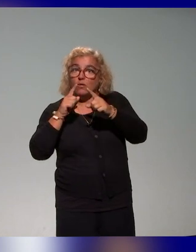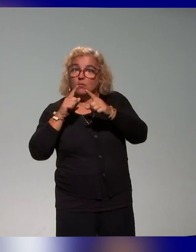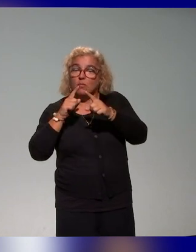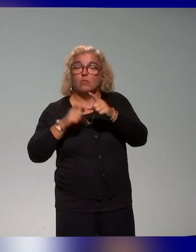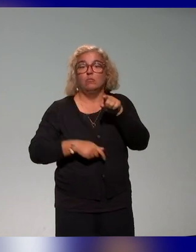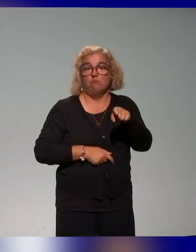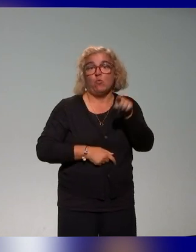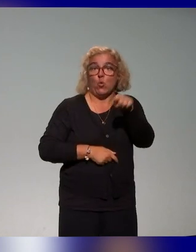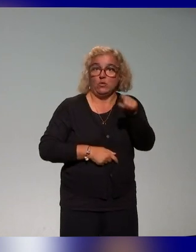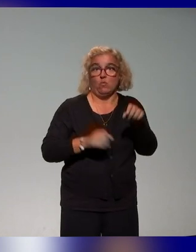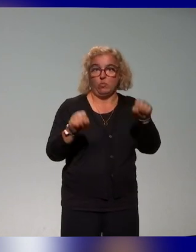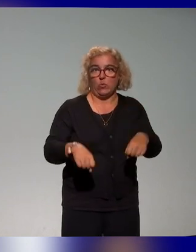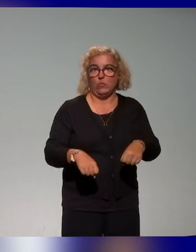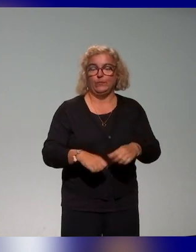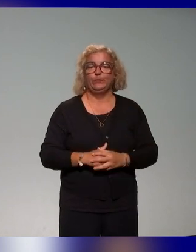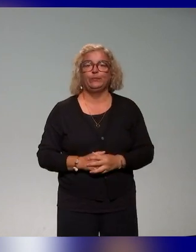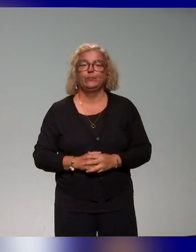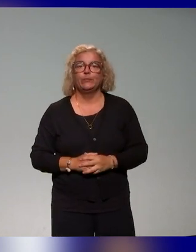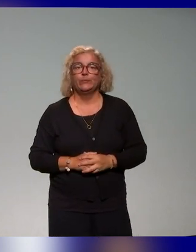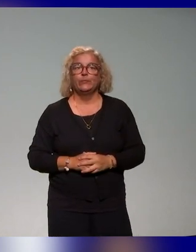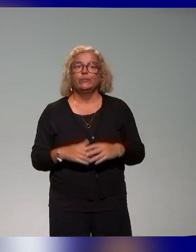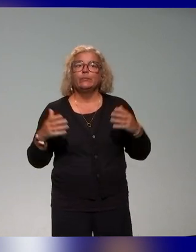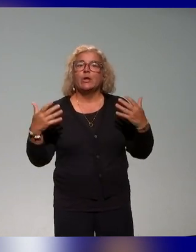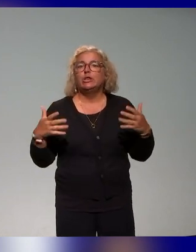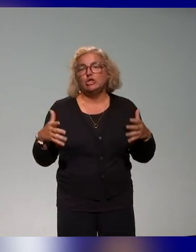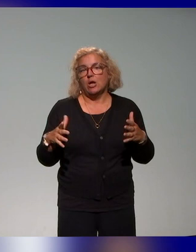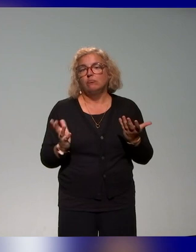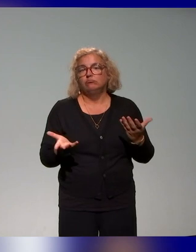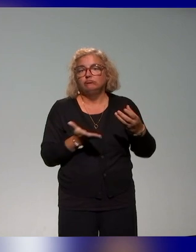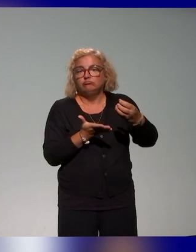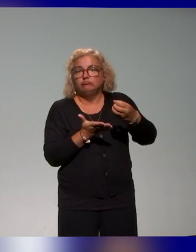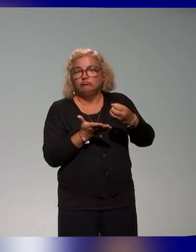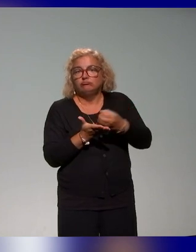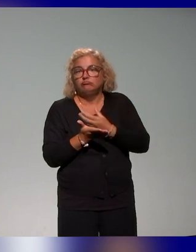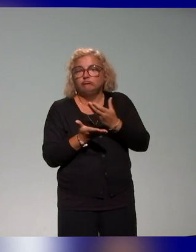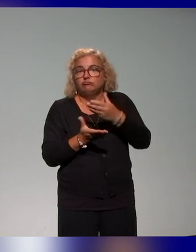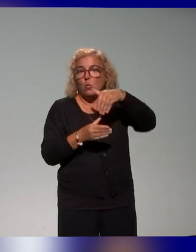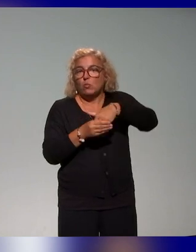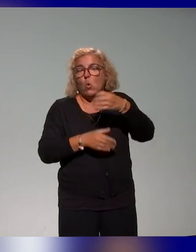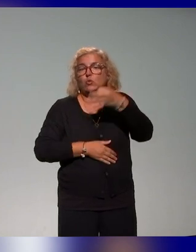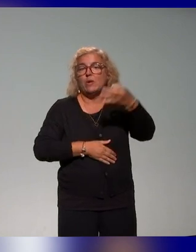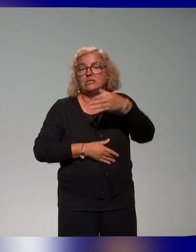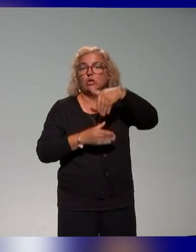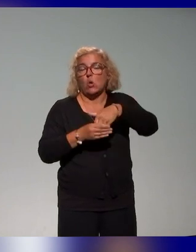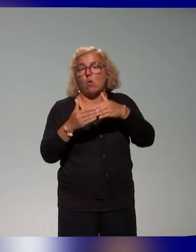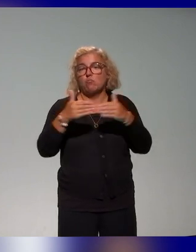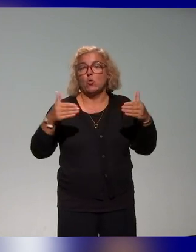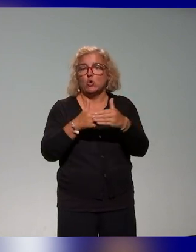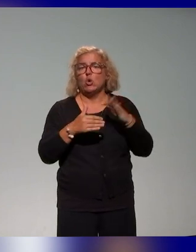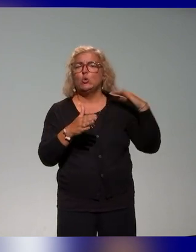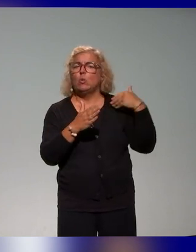type de correction. Donc tout ça c'est déjà fourni de base dans Moodle maintenant. Enfin depuis quelques années maintenant,